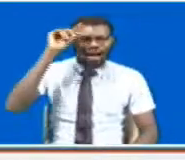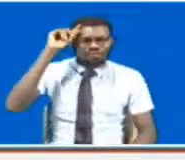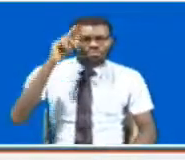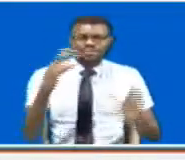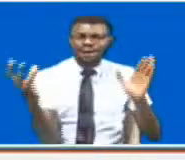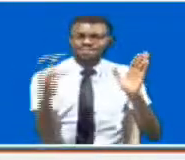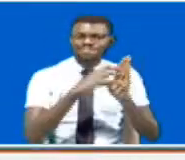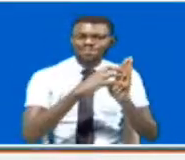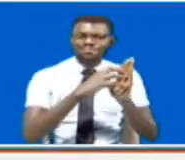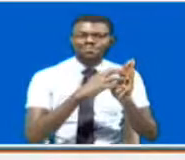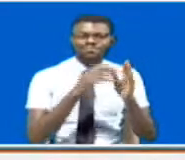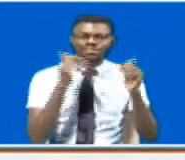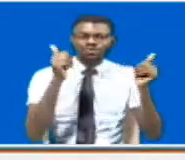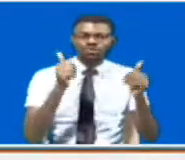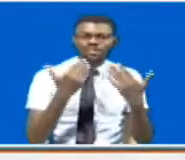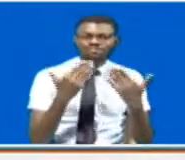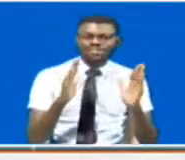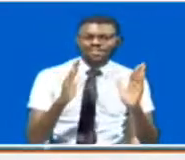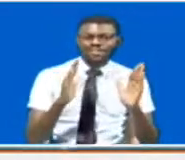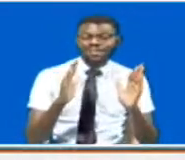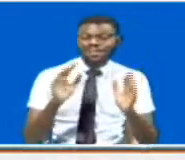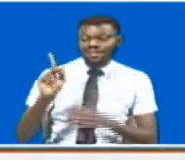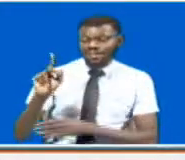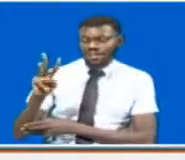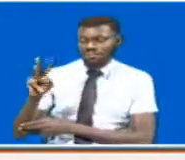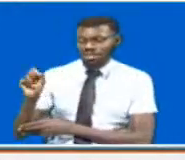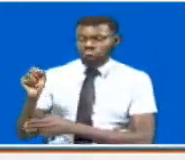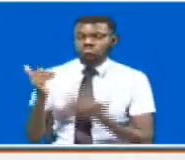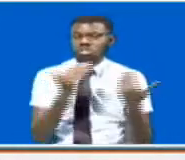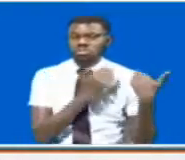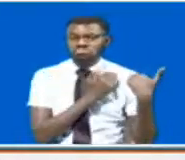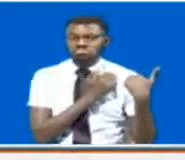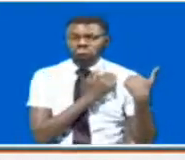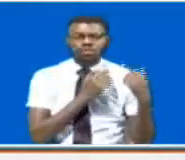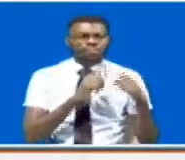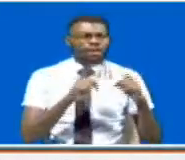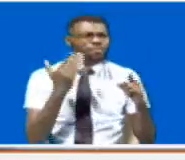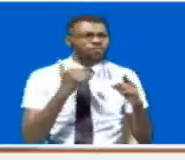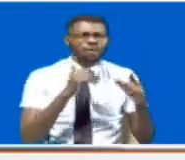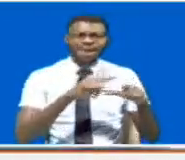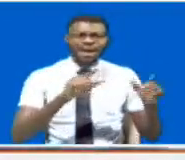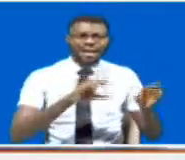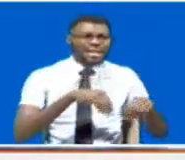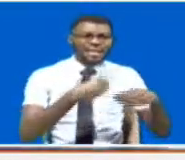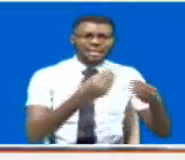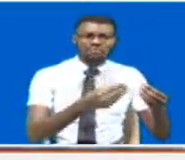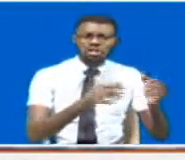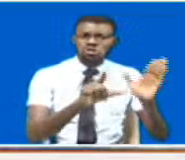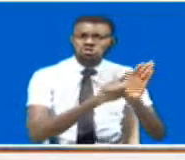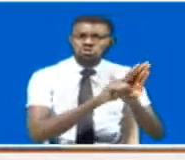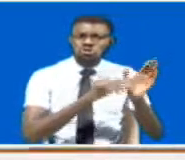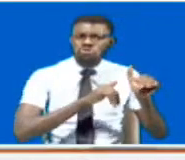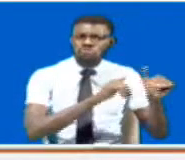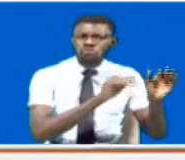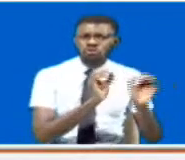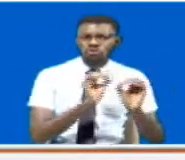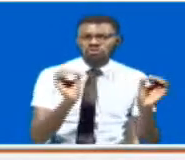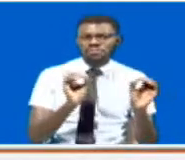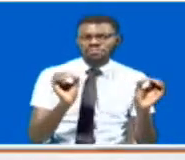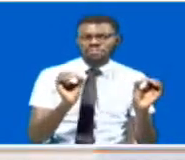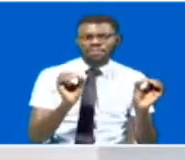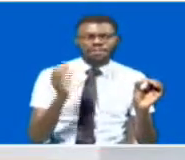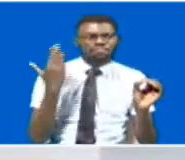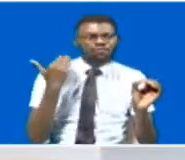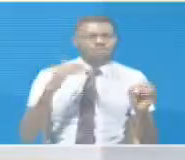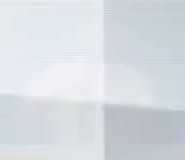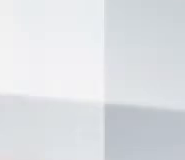chini ya usimamizi na uhifadhi wa KWS, iligawanywa kinyume cha sheria na kuhamishwa kutoka kwa mwanasiti